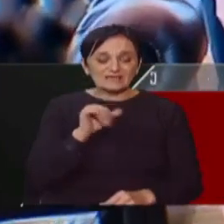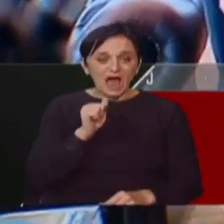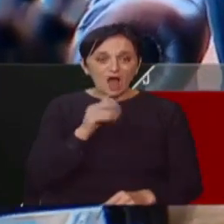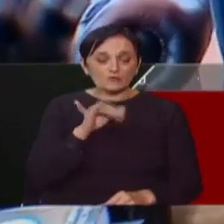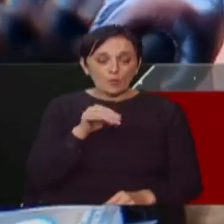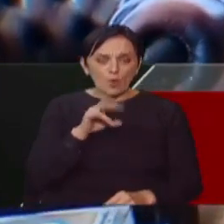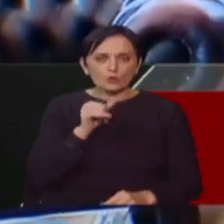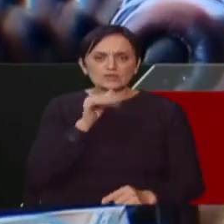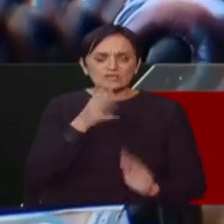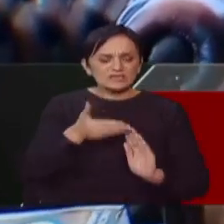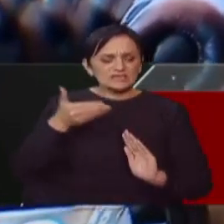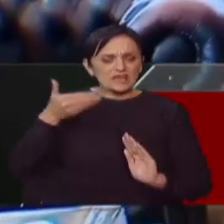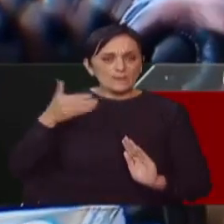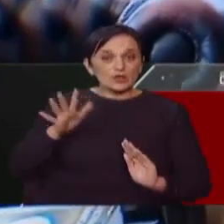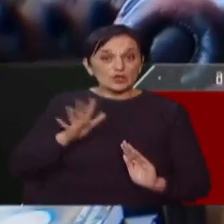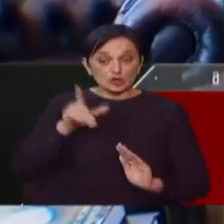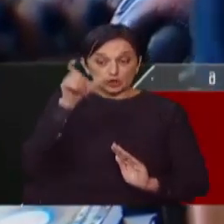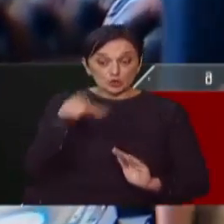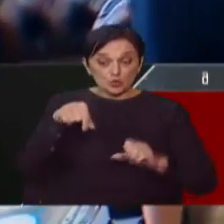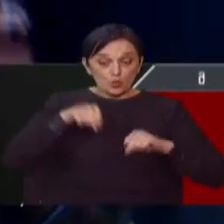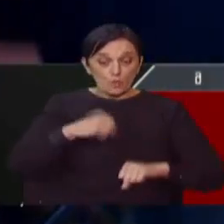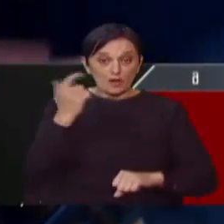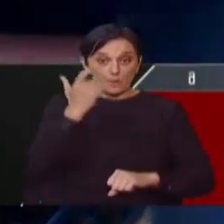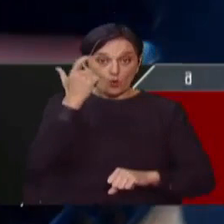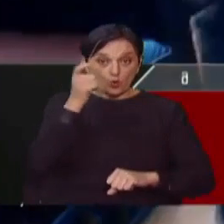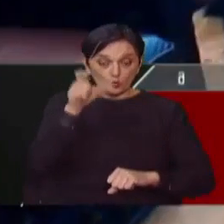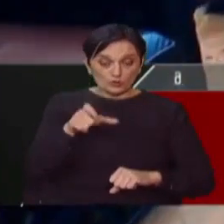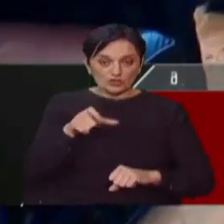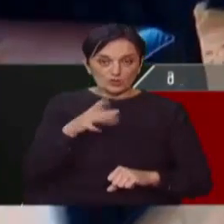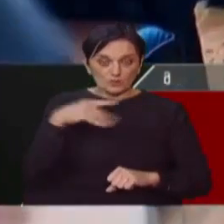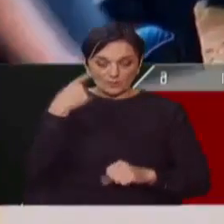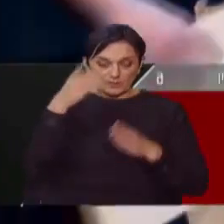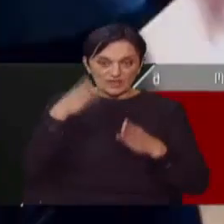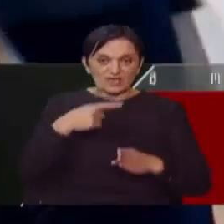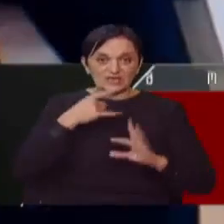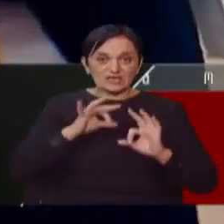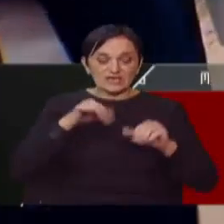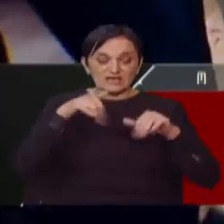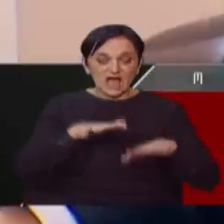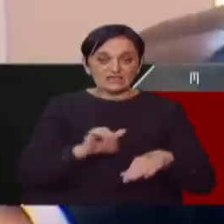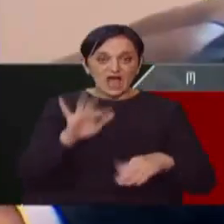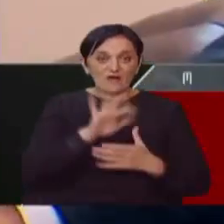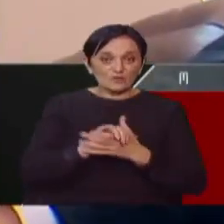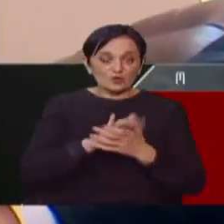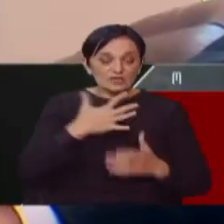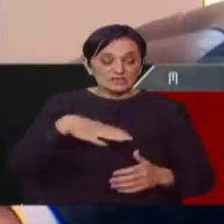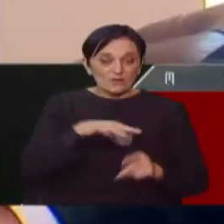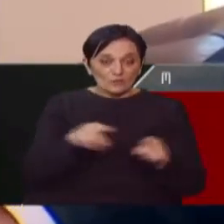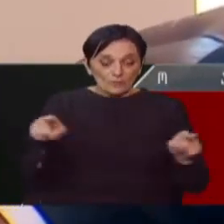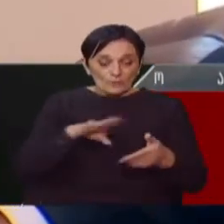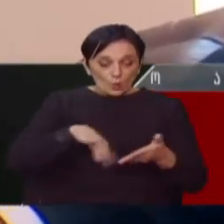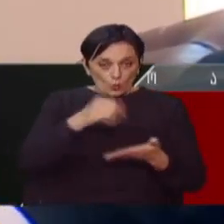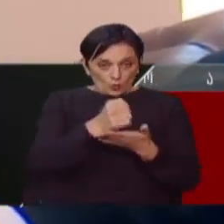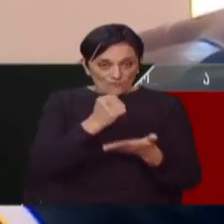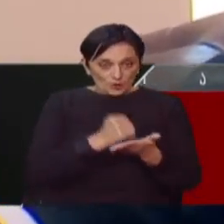რომელიც წლების წინ იყო ის უფლებამოსილი კომისარი, ასე ვთქვათ, რომელმაც გამოაცხადა გადაწყვეტილება ევროკავშირსა და საქართველოს შორის